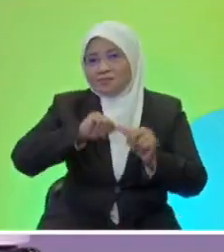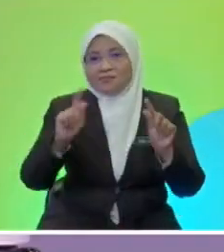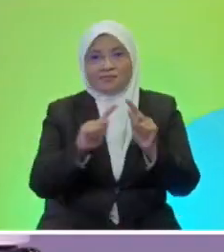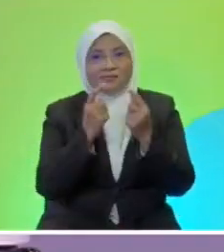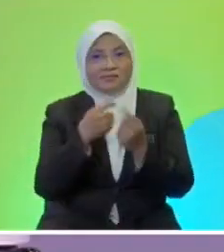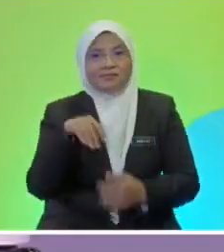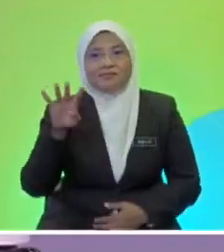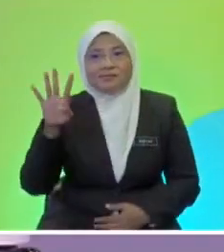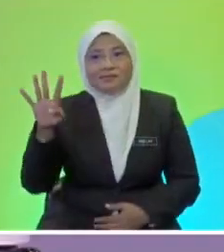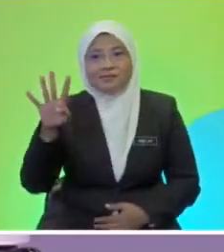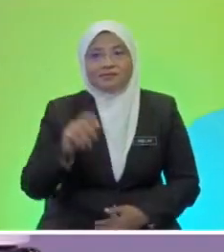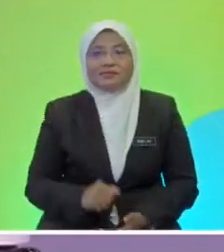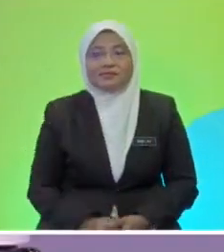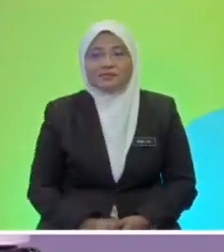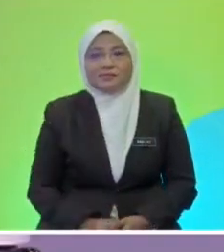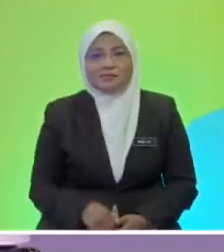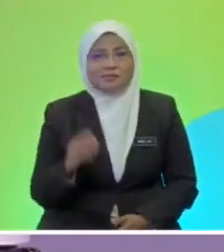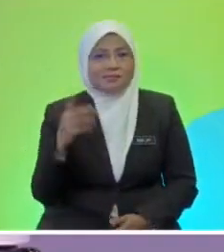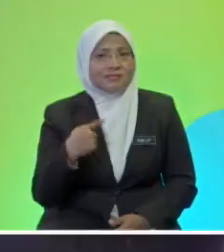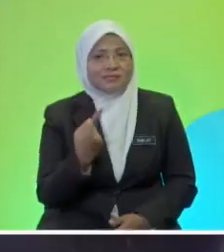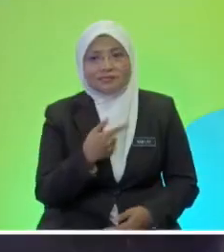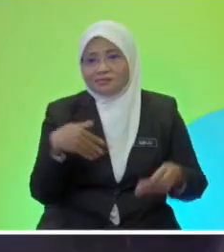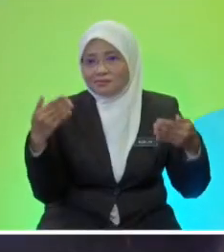4 Baiklah selanjutnya